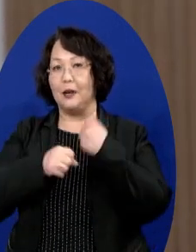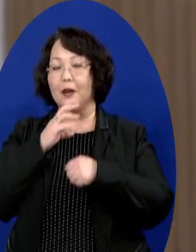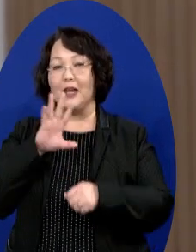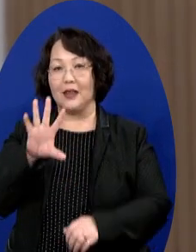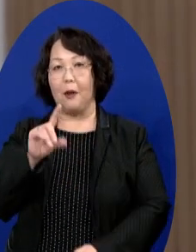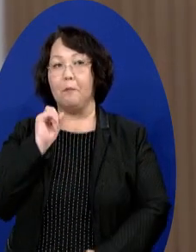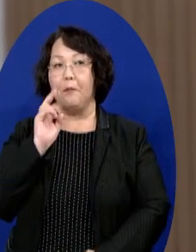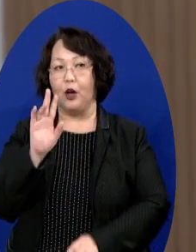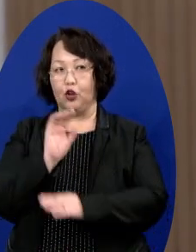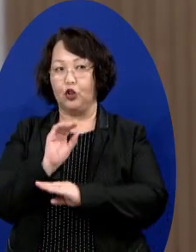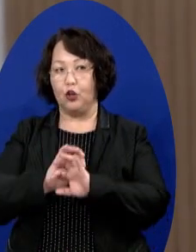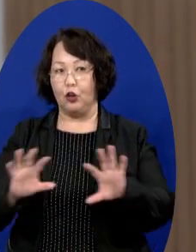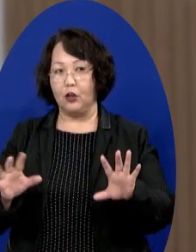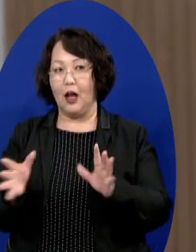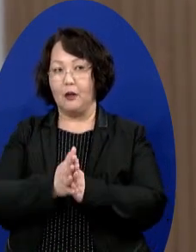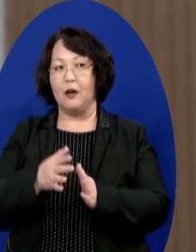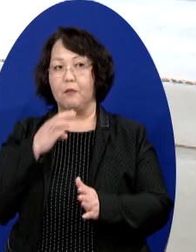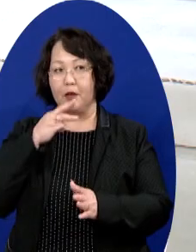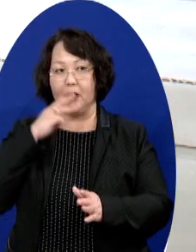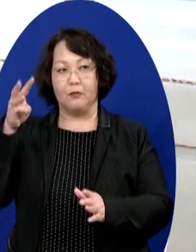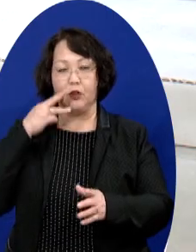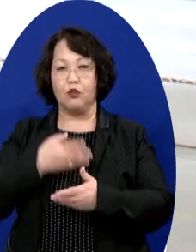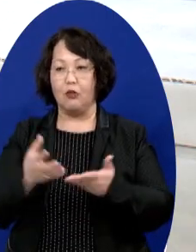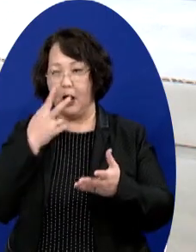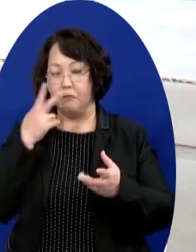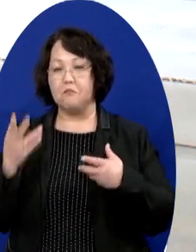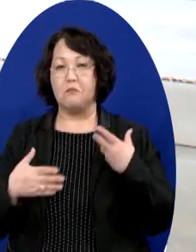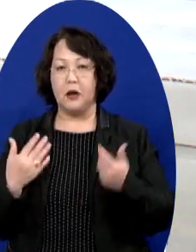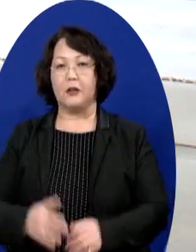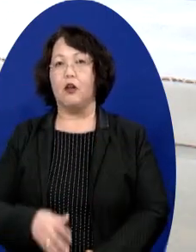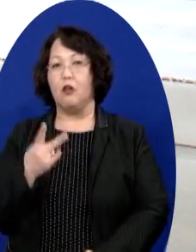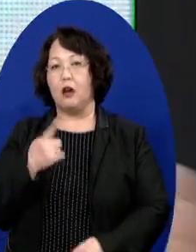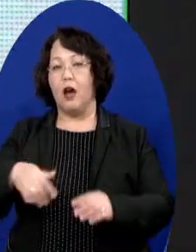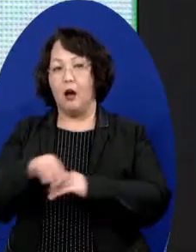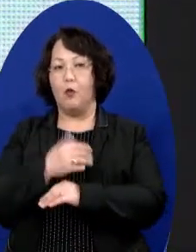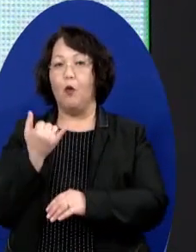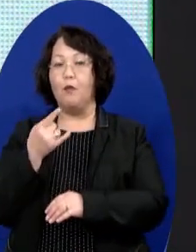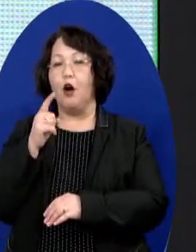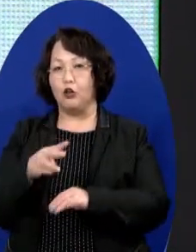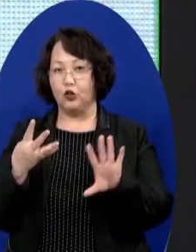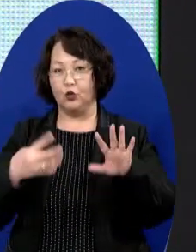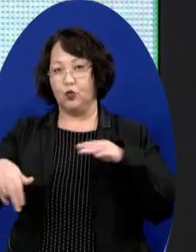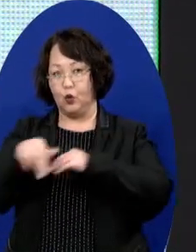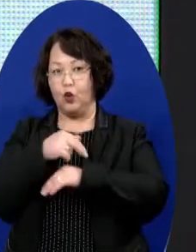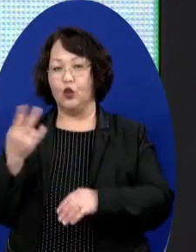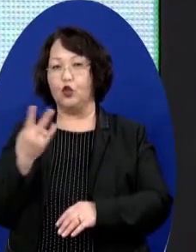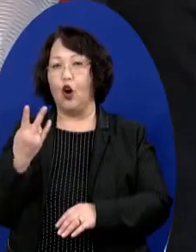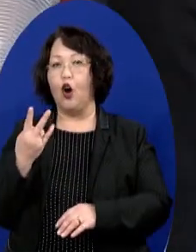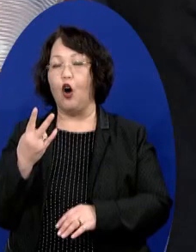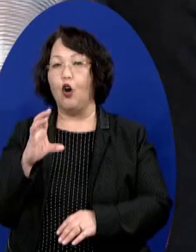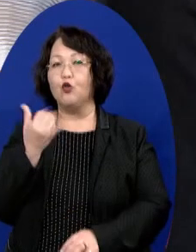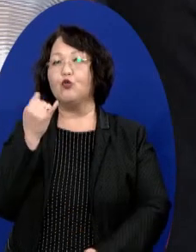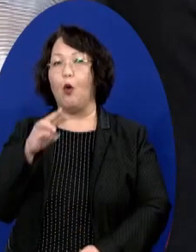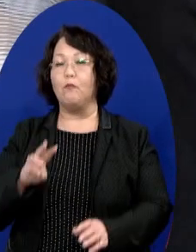нар мэдлэг мэдээллийг олох гэж ажиллаж байгаа та баяртай байна. 21 аймаг Улаанбаатар хотын 9 дүүрэгт ногоон сум төслийн баг хурч